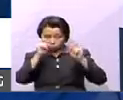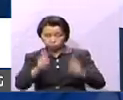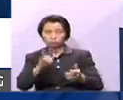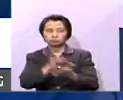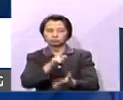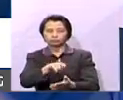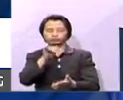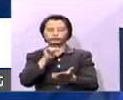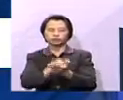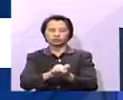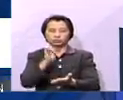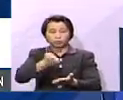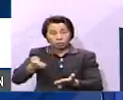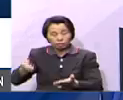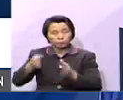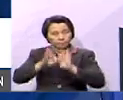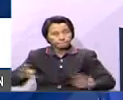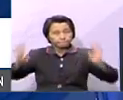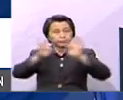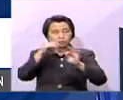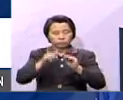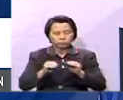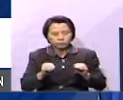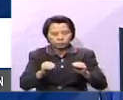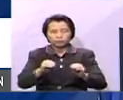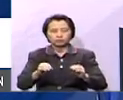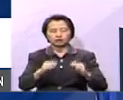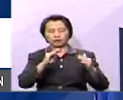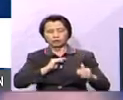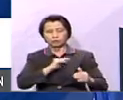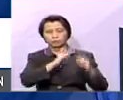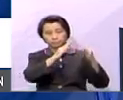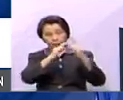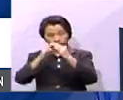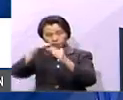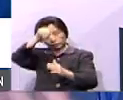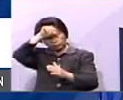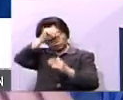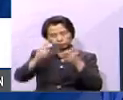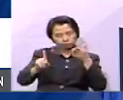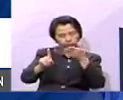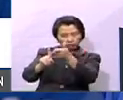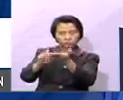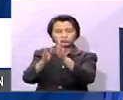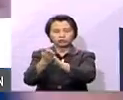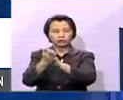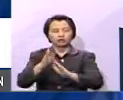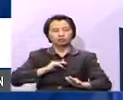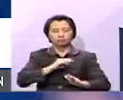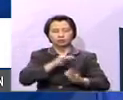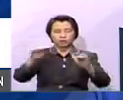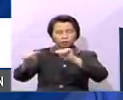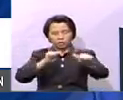merupakan satu elemen yang penting bagi menggerakkan Majlis perbandaran segamat ke arah Majlis perbandaran yang lebih